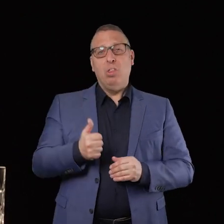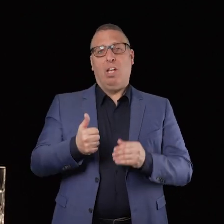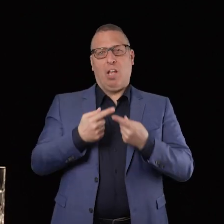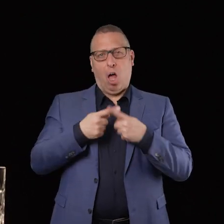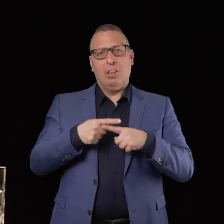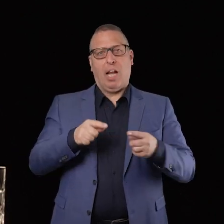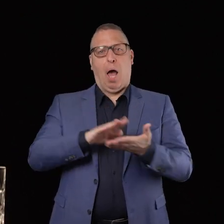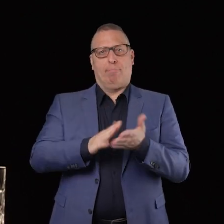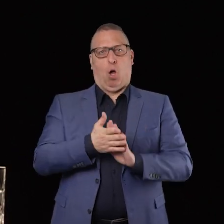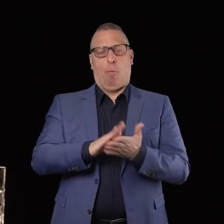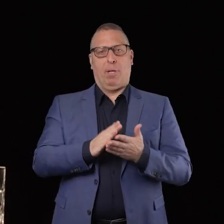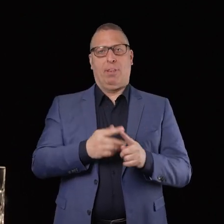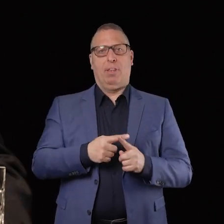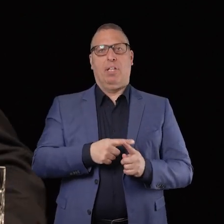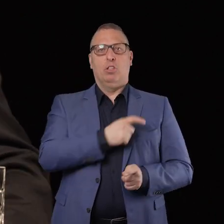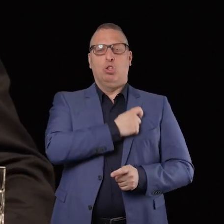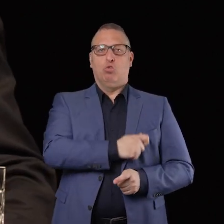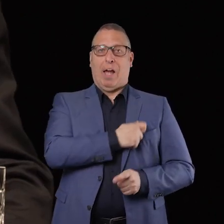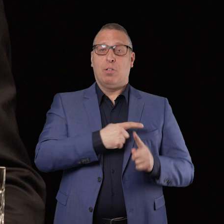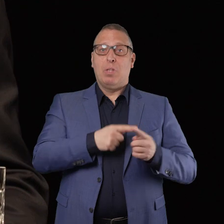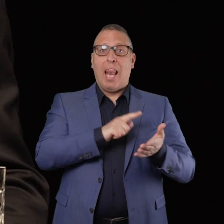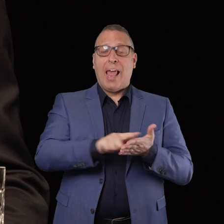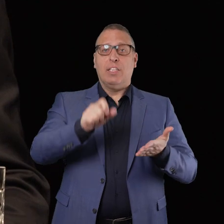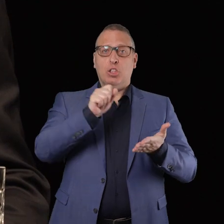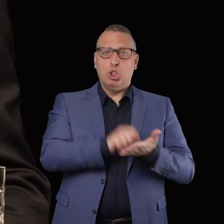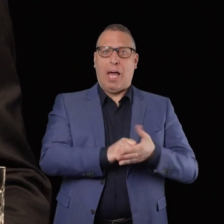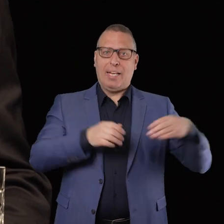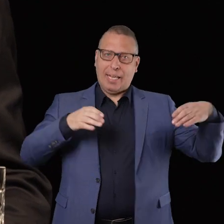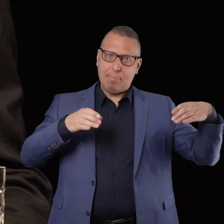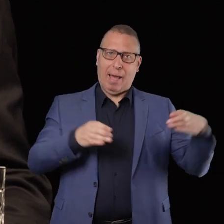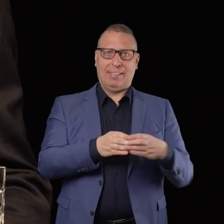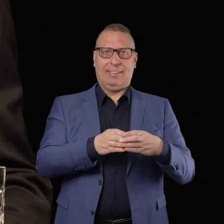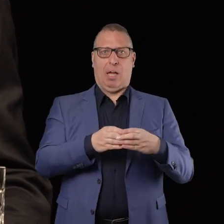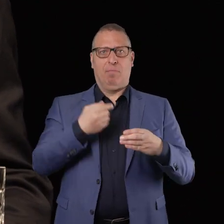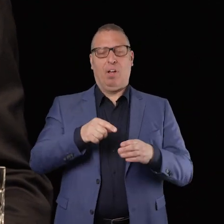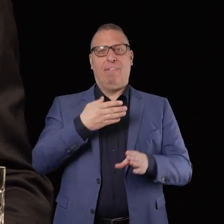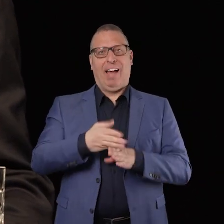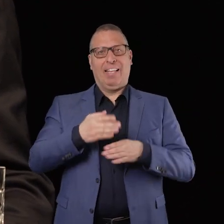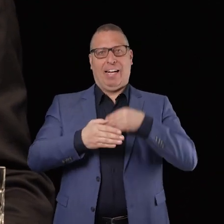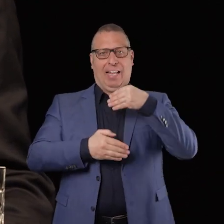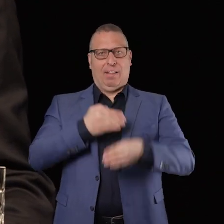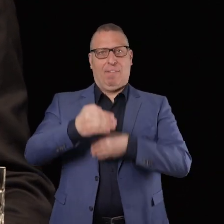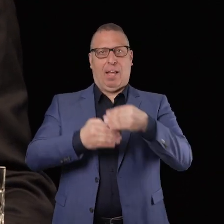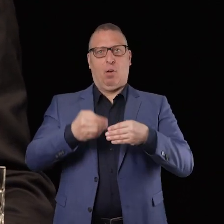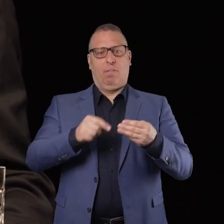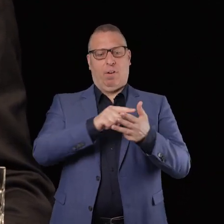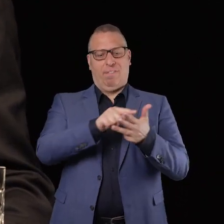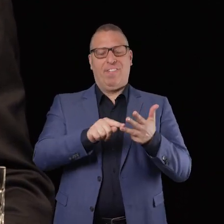weitere. Und die Schweiz und Liechtenstein engagieren sich gemeinsam für die weitere Entwicklung